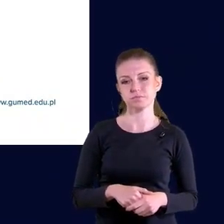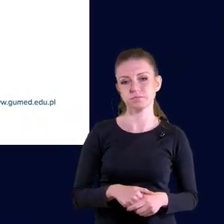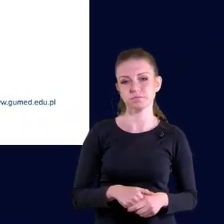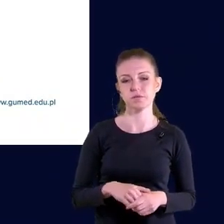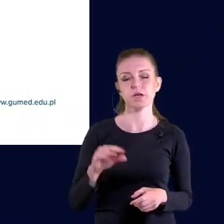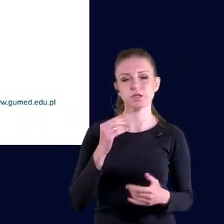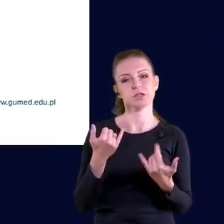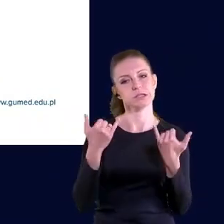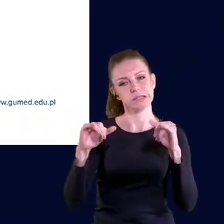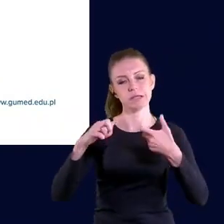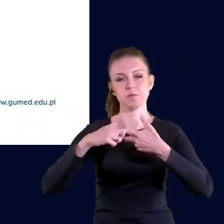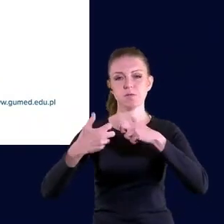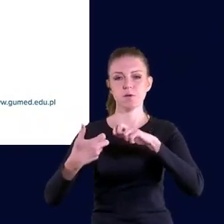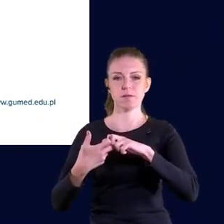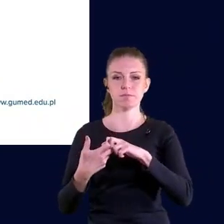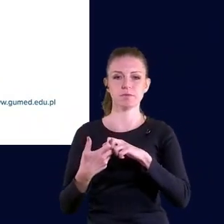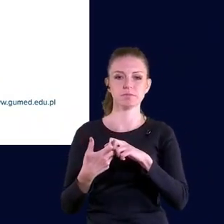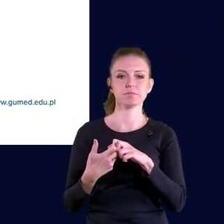trudnościami